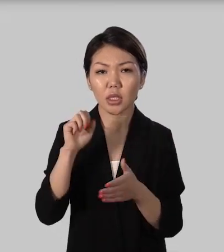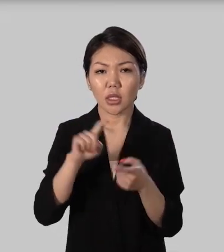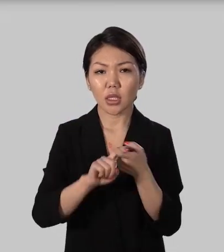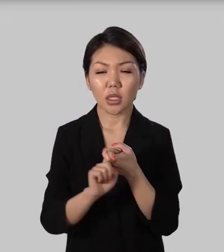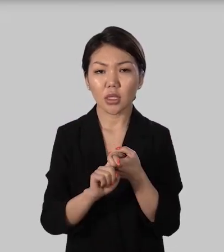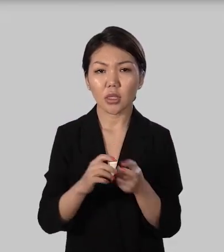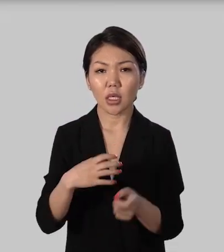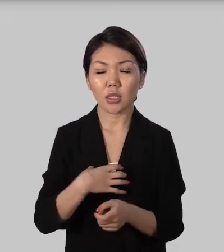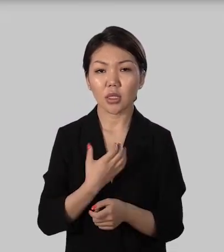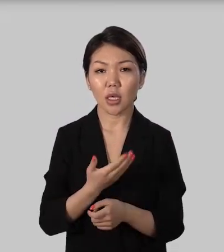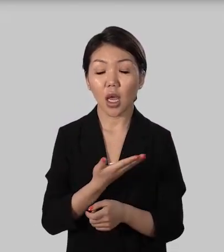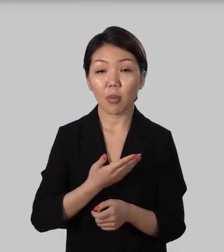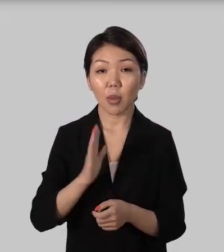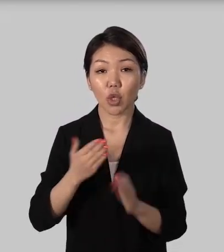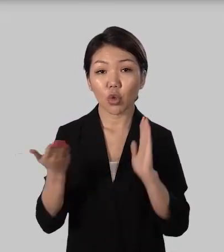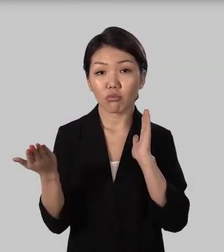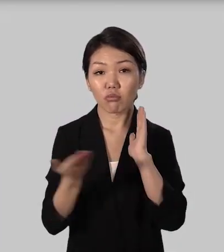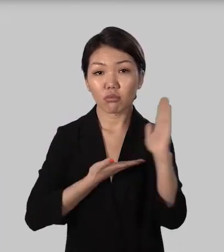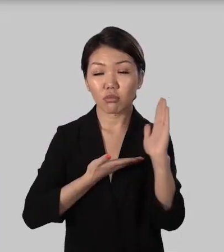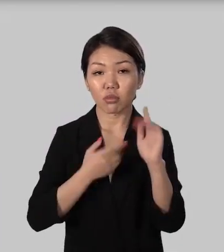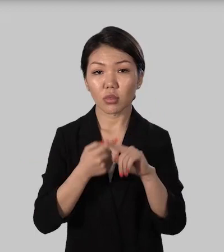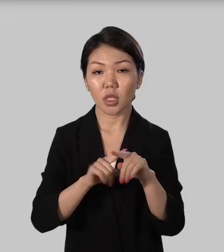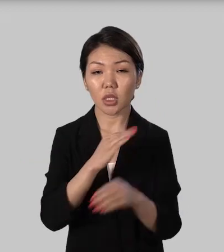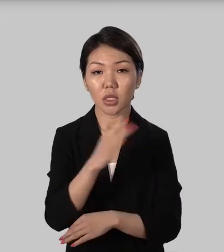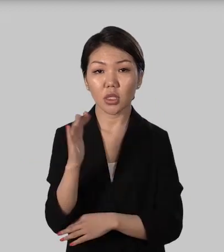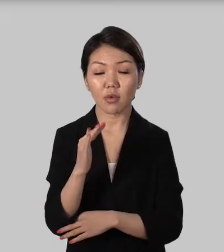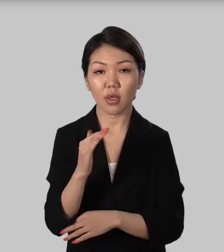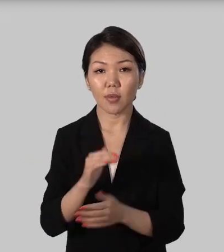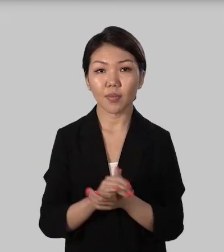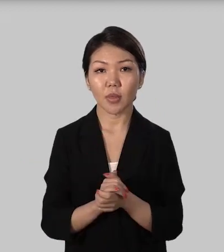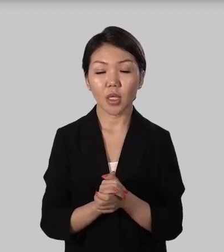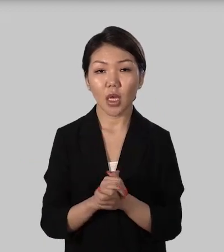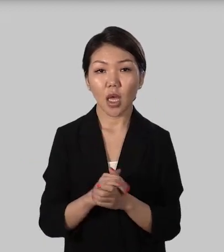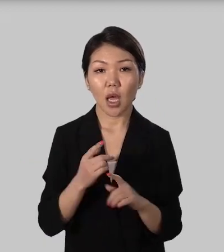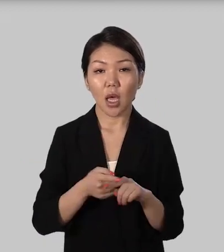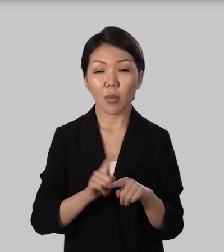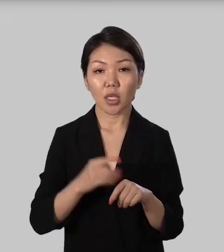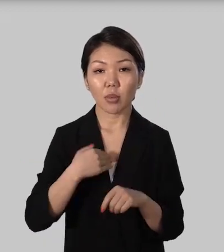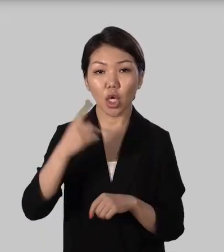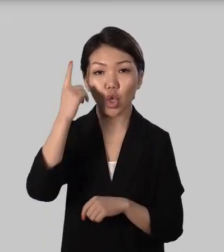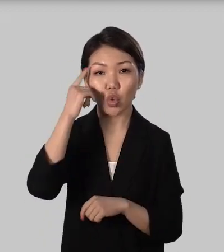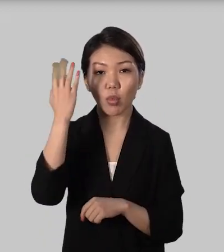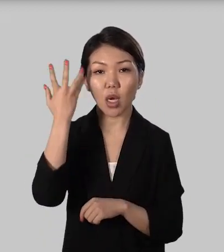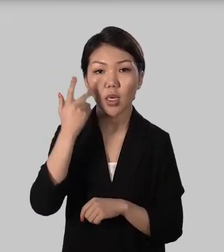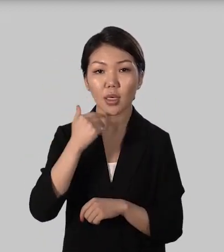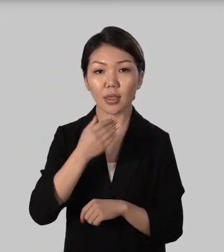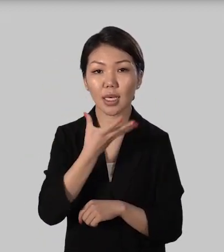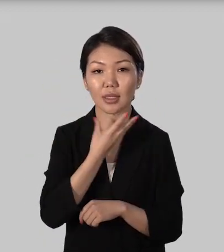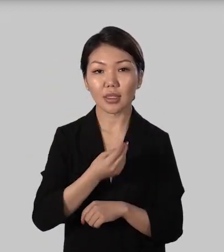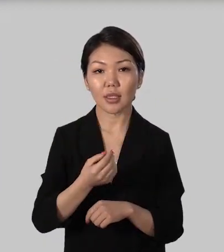рубим этот сушняк на дрова обо всем этом я думаю когда дед рассказывает мне